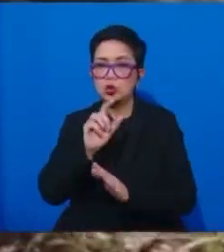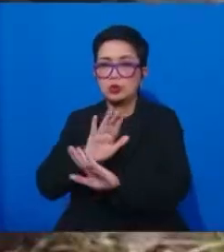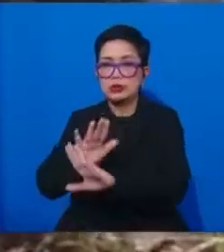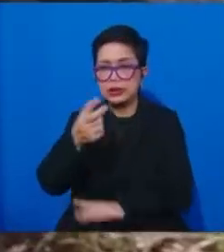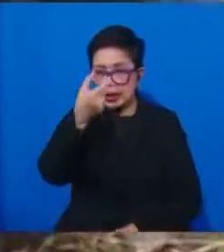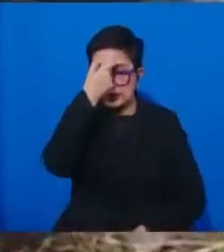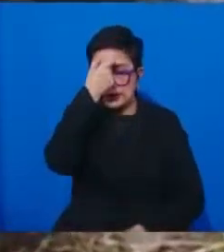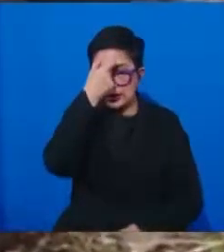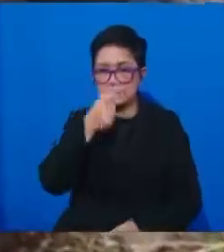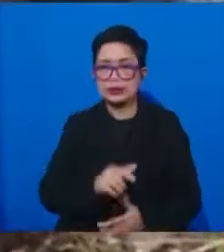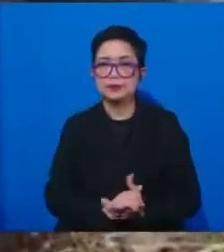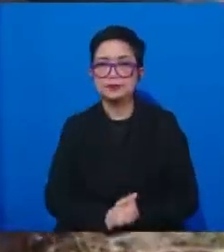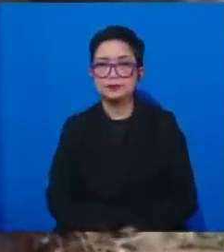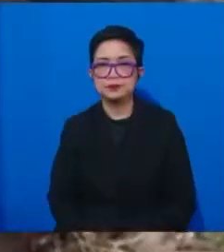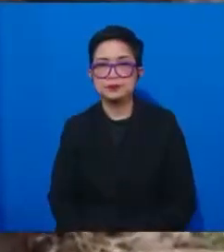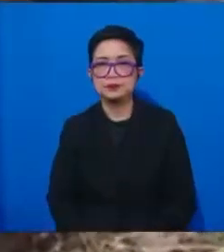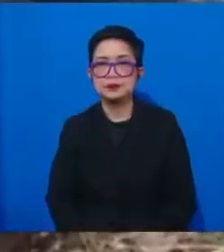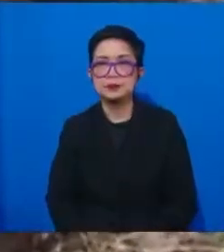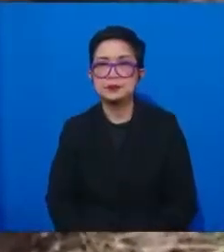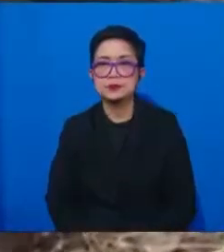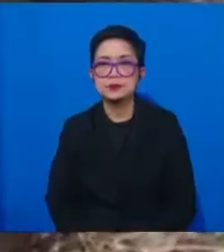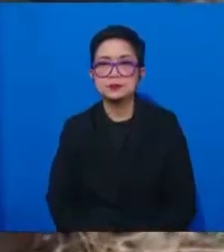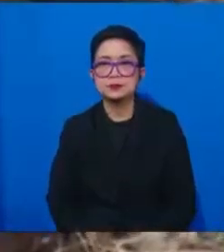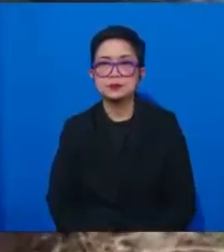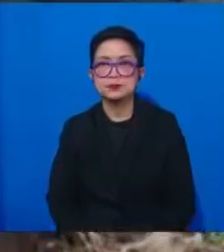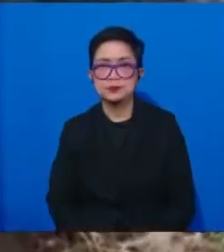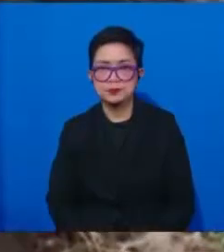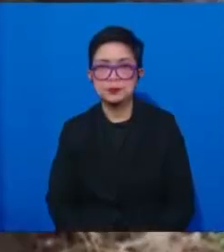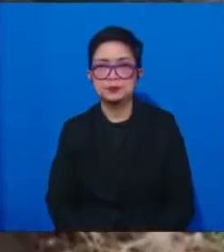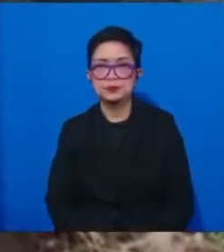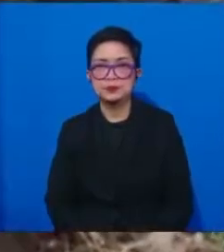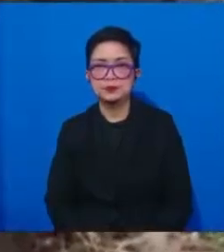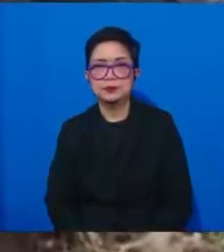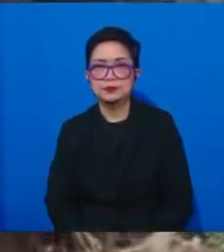menyerang bayi gajah. Dari tim Flying Squad pagi ini